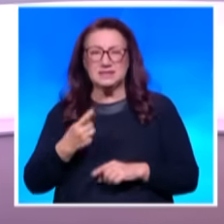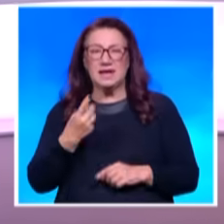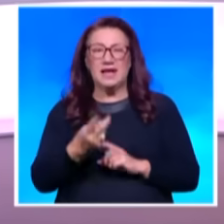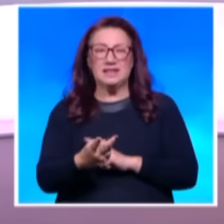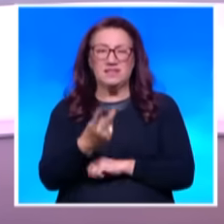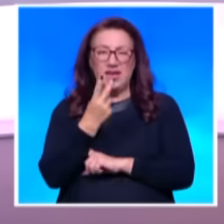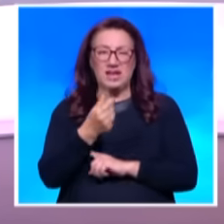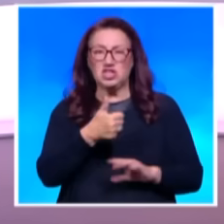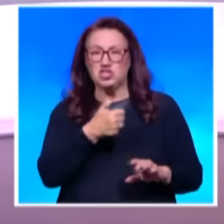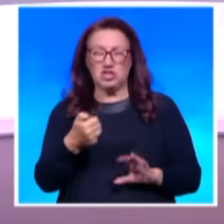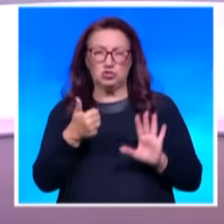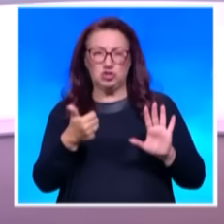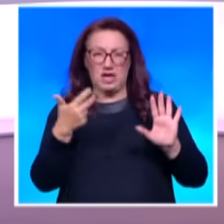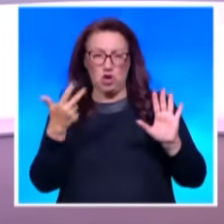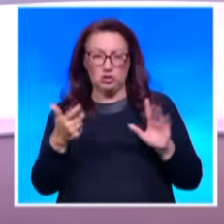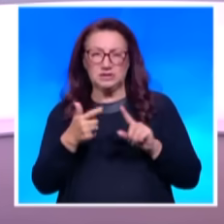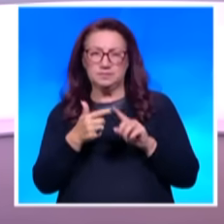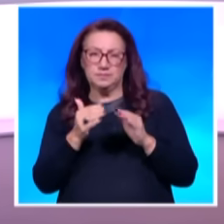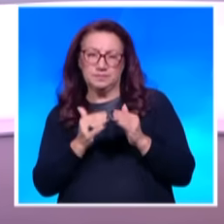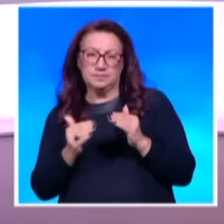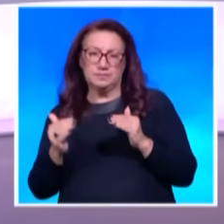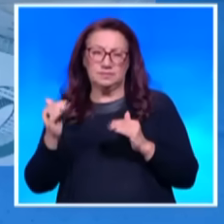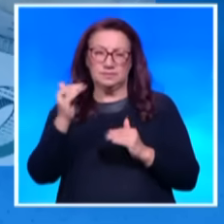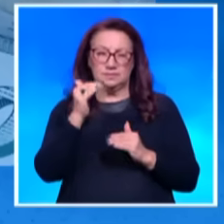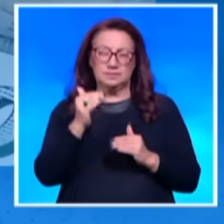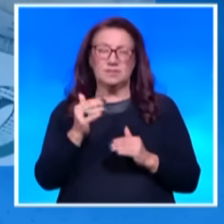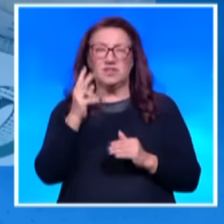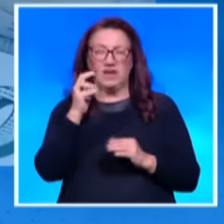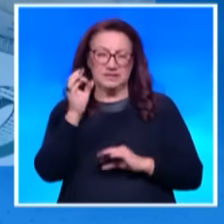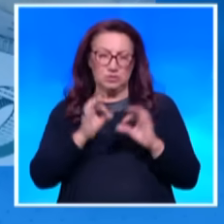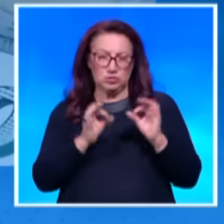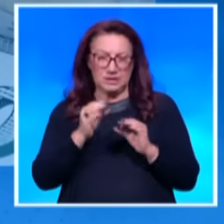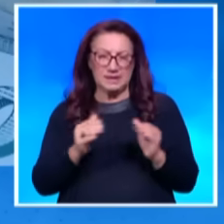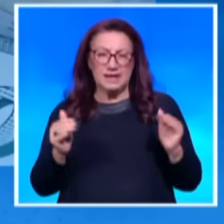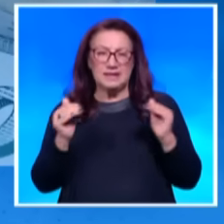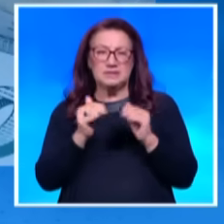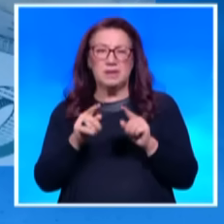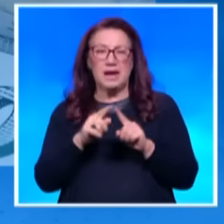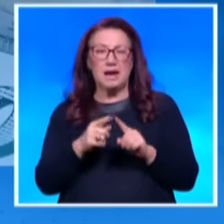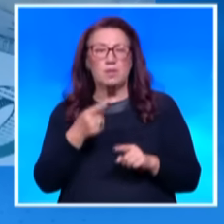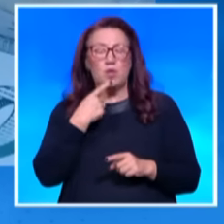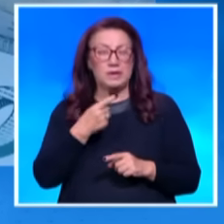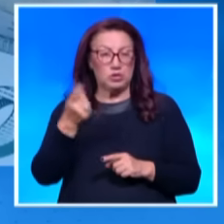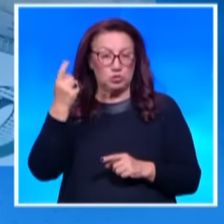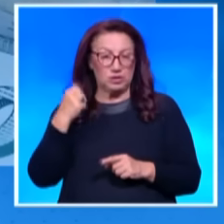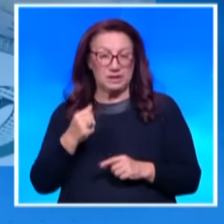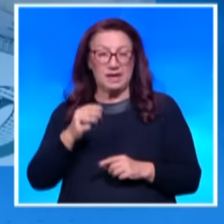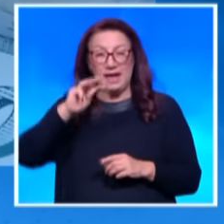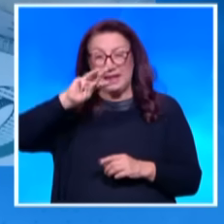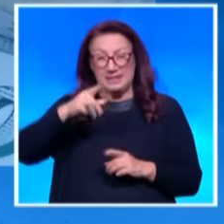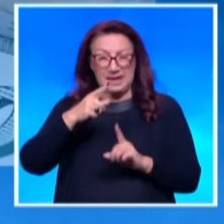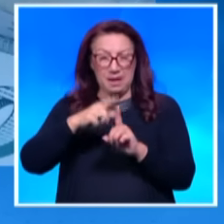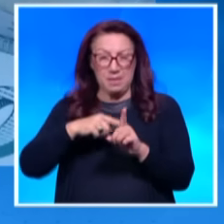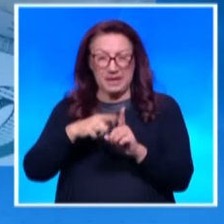2668 лева и нараства с малко над 20% спрямо същото тримесечие на миналата година. А тримесечният разход за